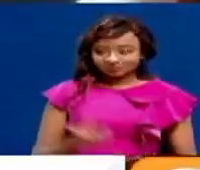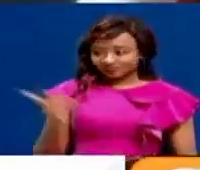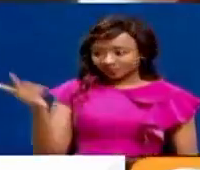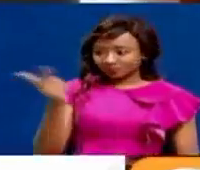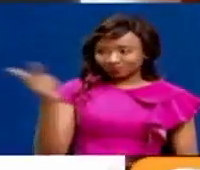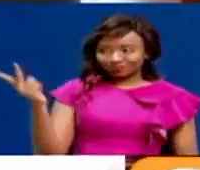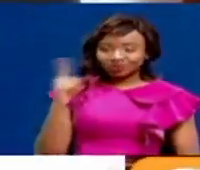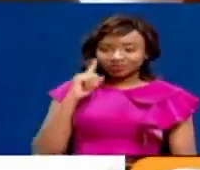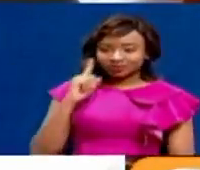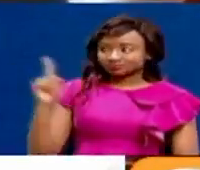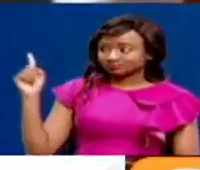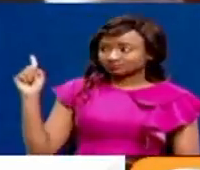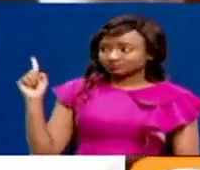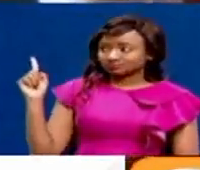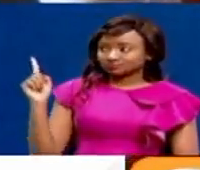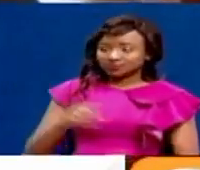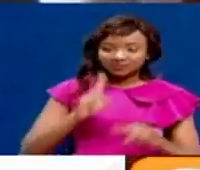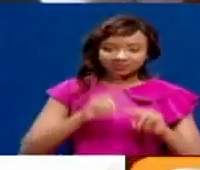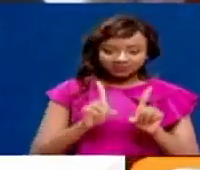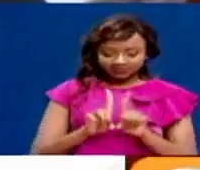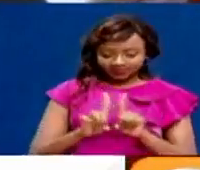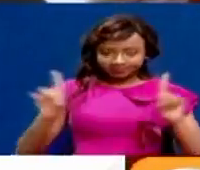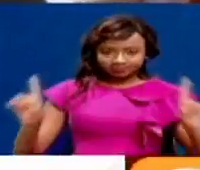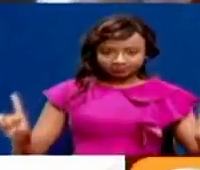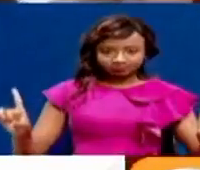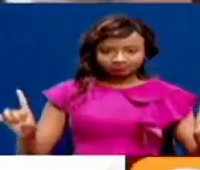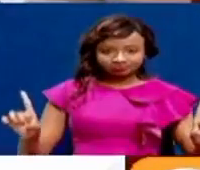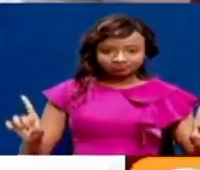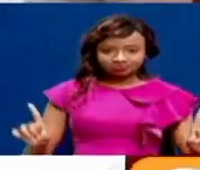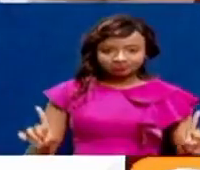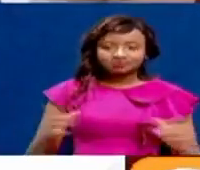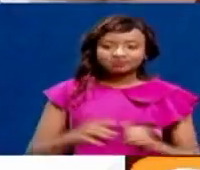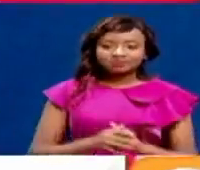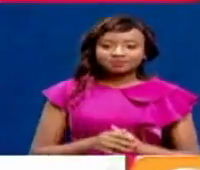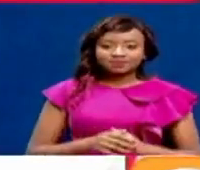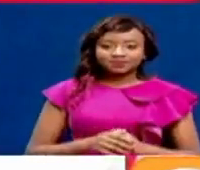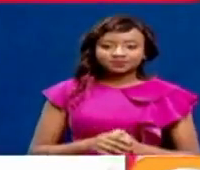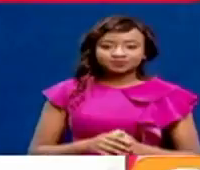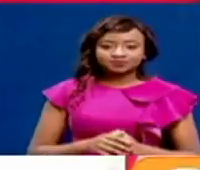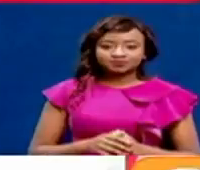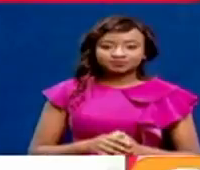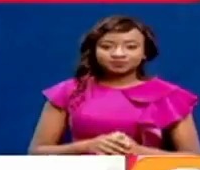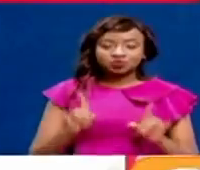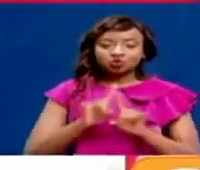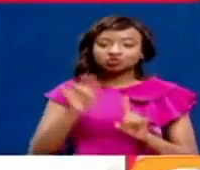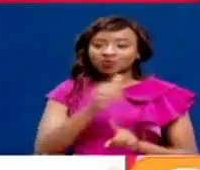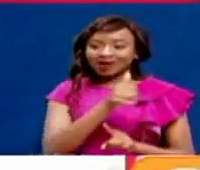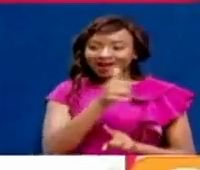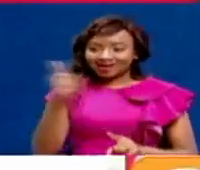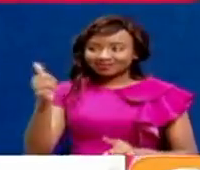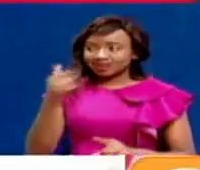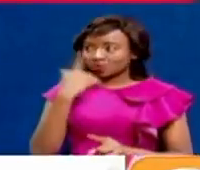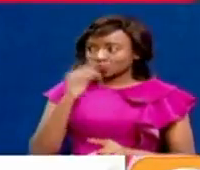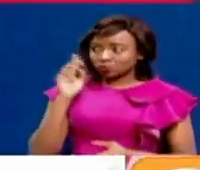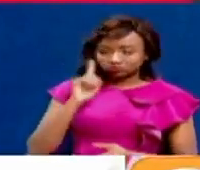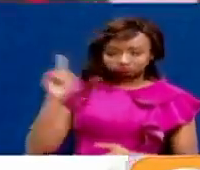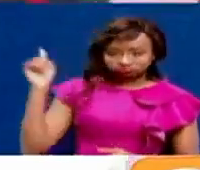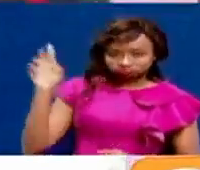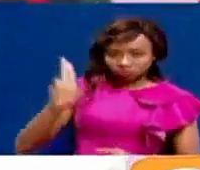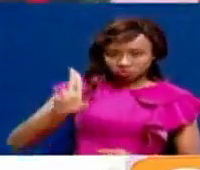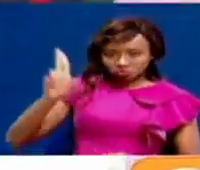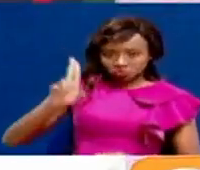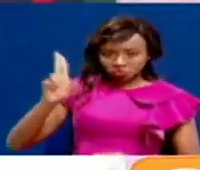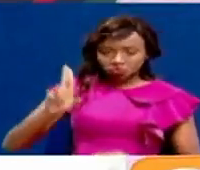Wawili hao waliokaa umbali wa mita moja unusu walikuwa kwenye roshani ya ikulu, huku wengine akiwemo rais Uhuru